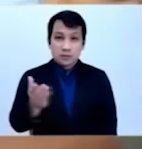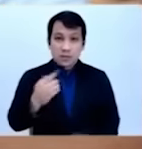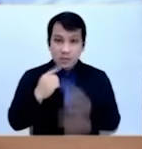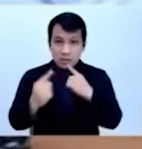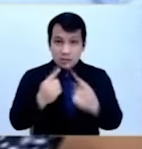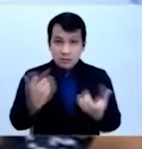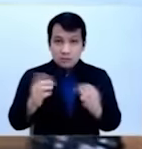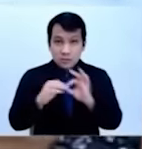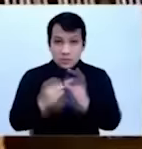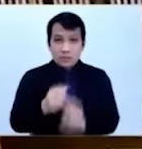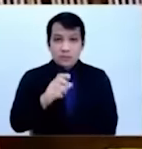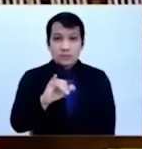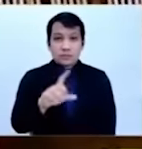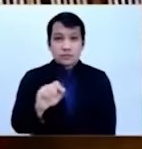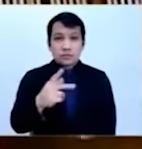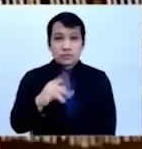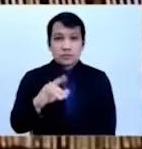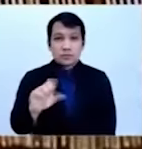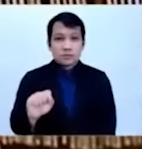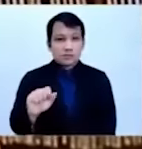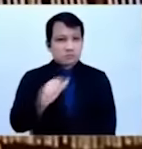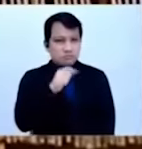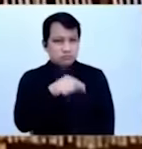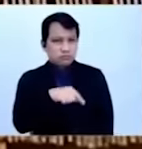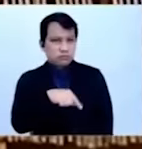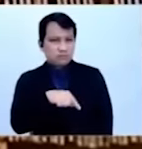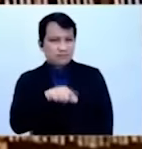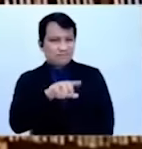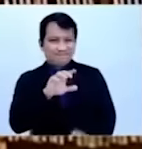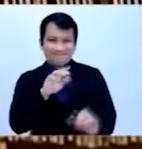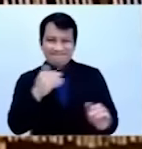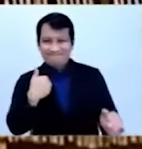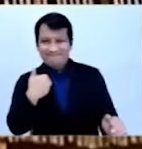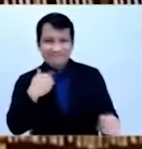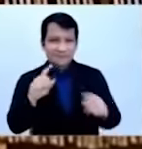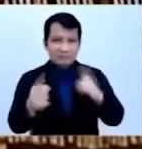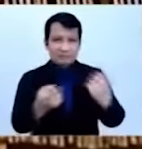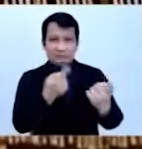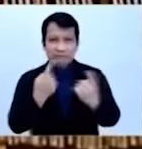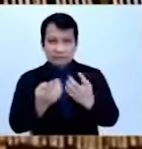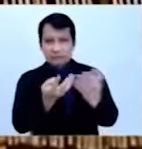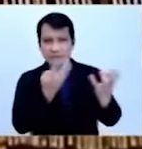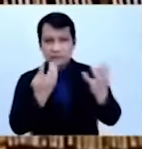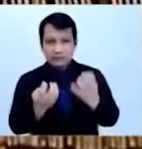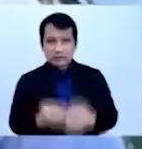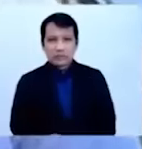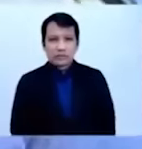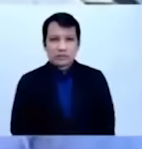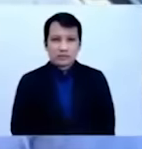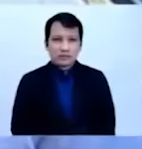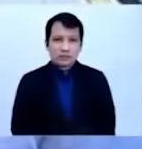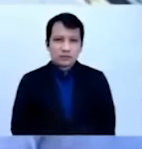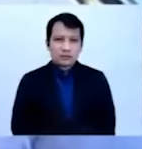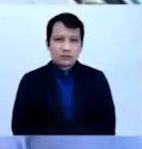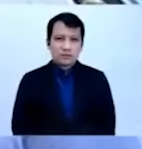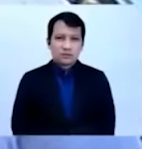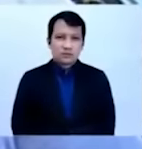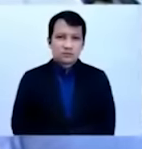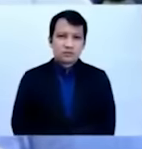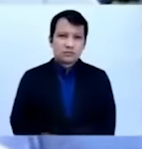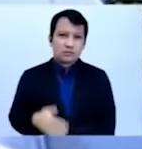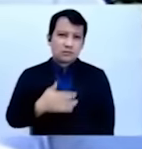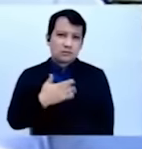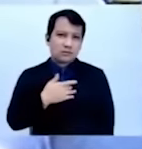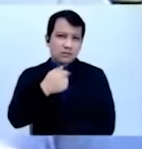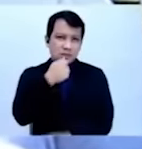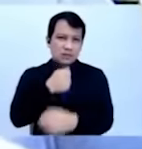taga Sityo Kapihan, hindi raw kumbinsido si Senator de la Rosa sa mga sagot ng mga residente. Parang merong tinatago,